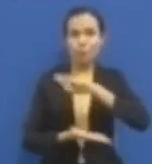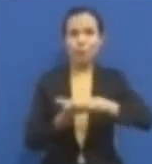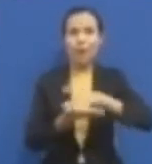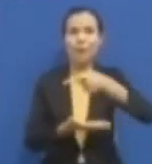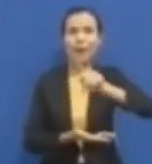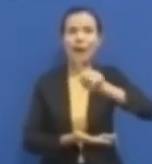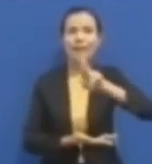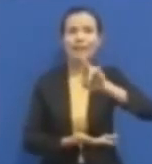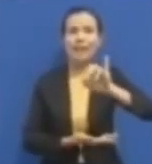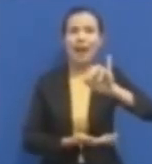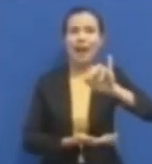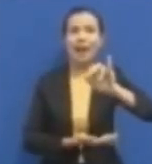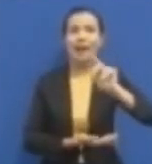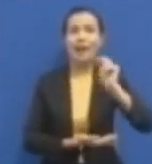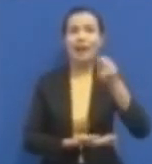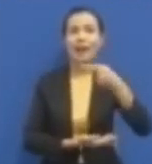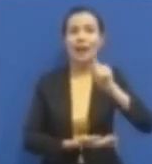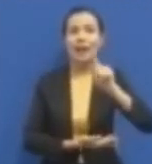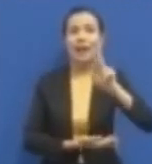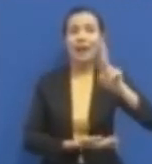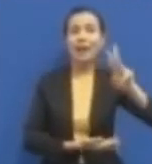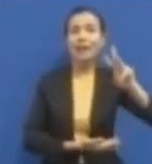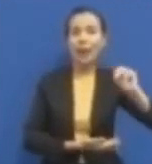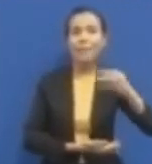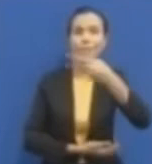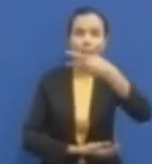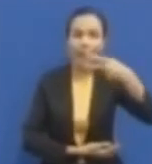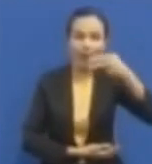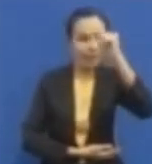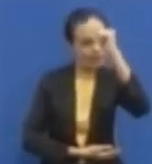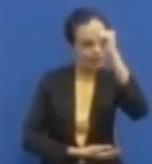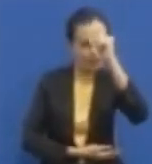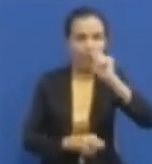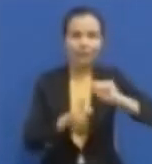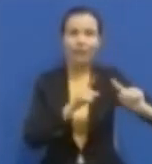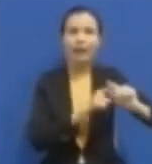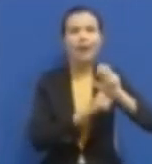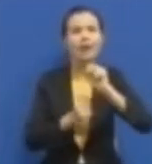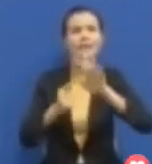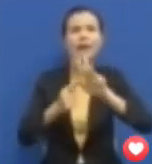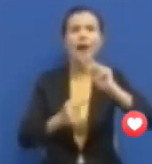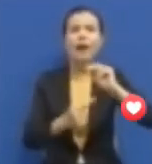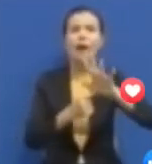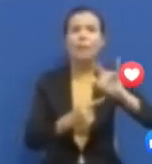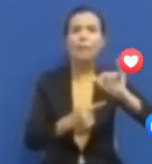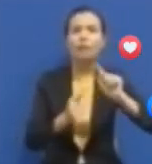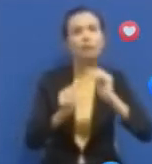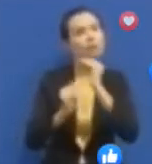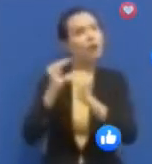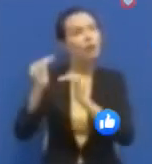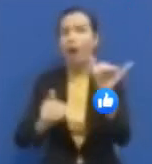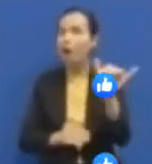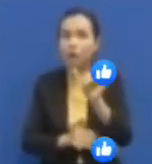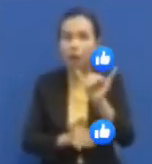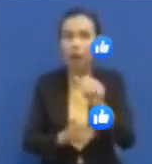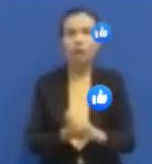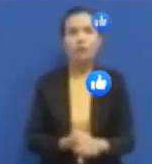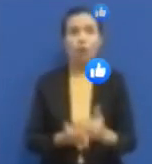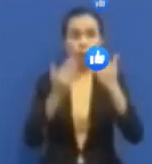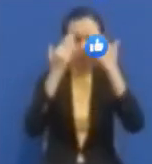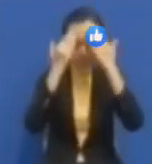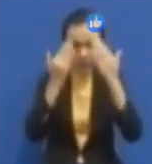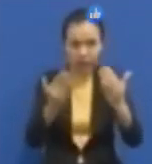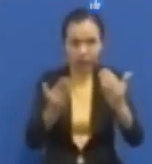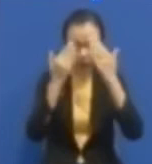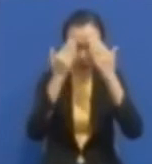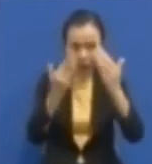ธรรมซึ่งมีแผนกธรรมแผนกบาลีแล้วก็แผนกสามัญสิ่งนี้ยังไม่ได้รับการพัฒนาหรือในศาสนาอิสลาม